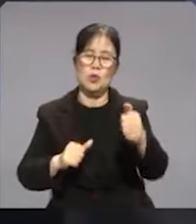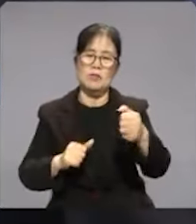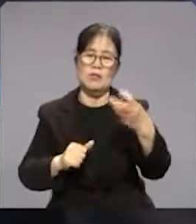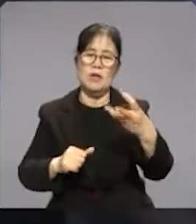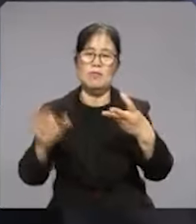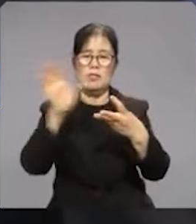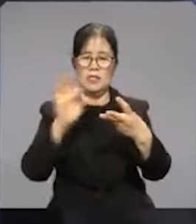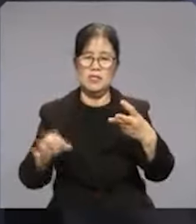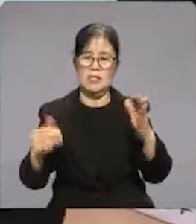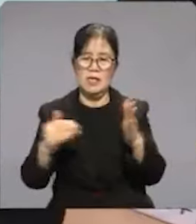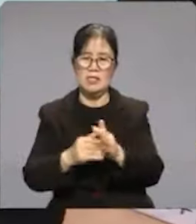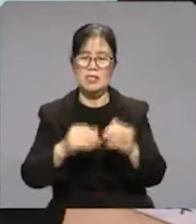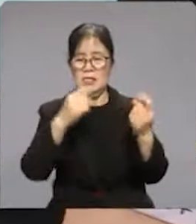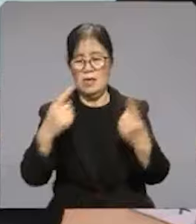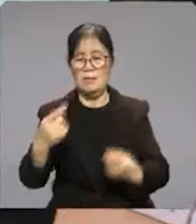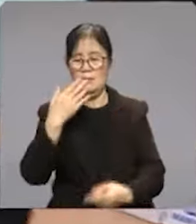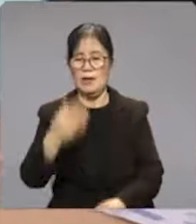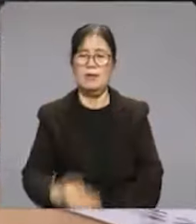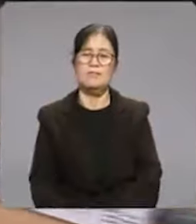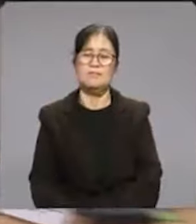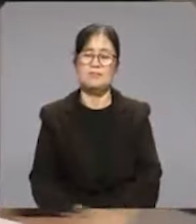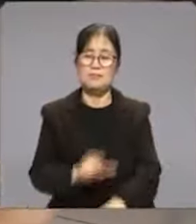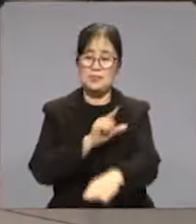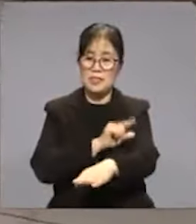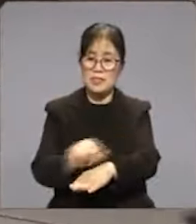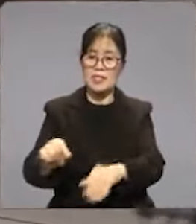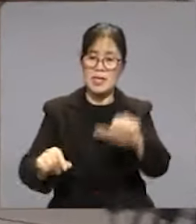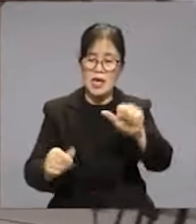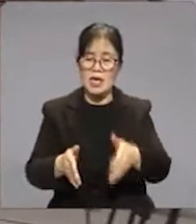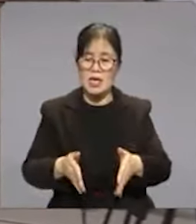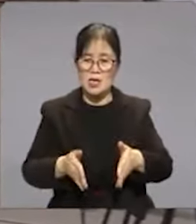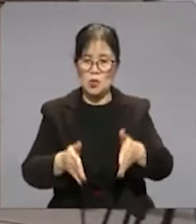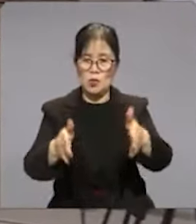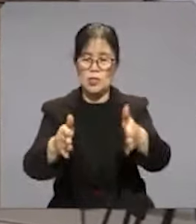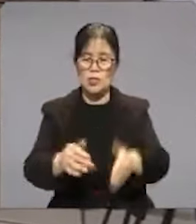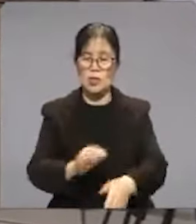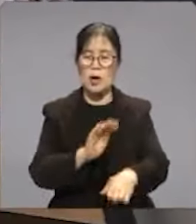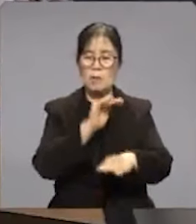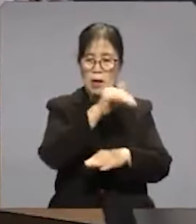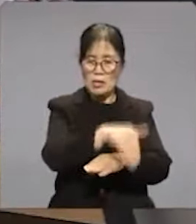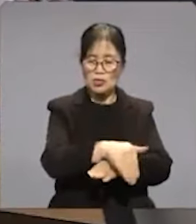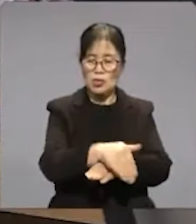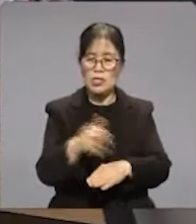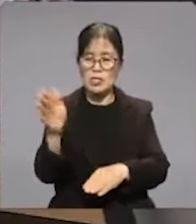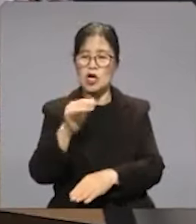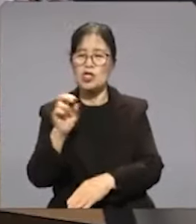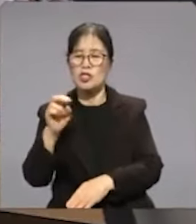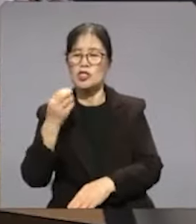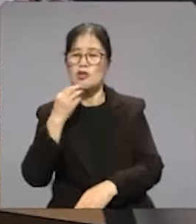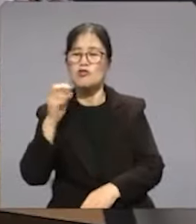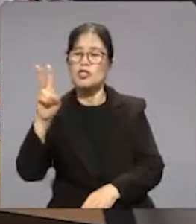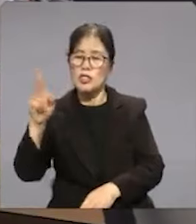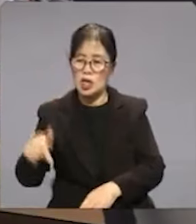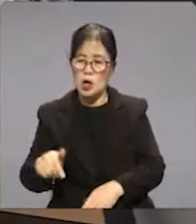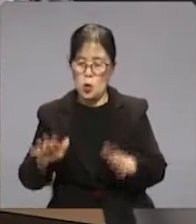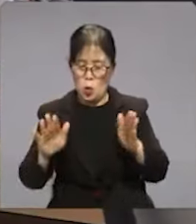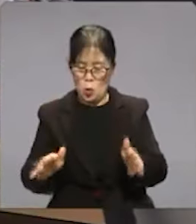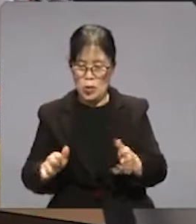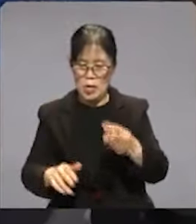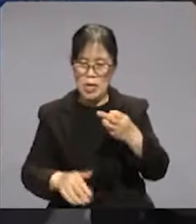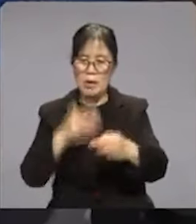분들은 53%까지. GTX-A 노선 북쪽 구간인 파주 운정역에서 서울역은 올해 말 운행할